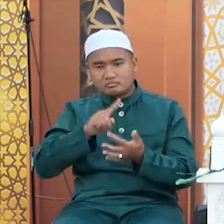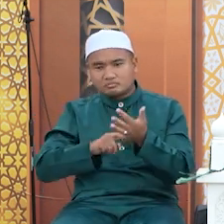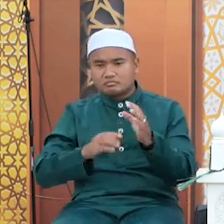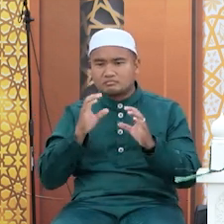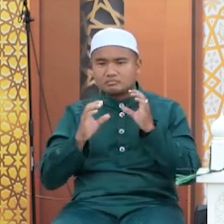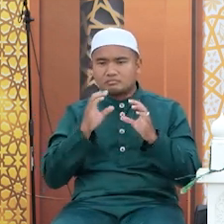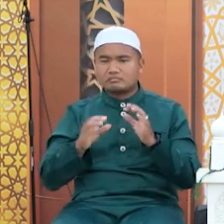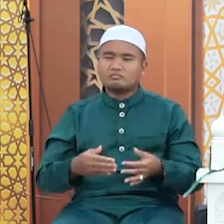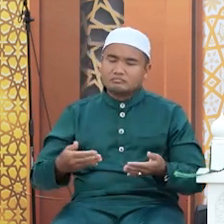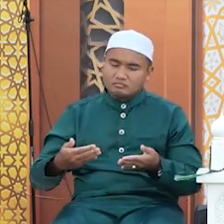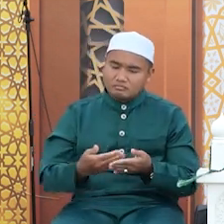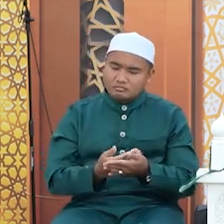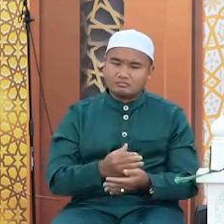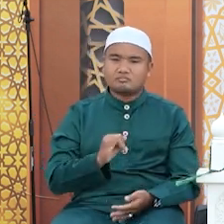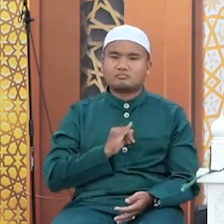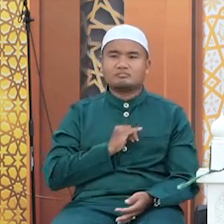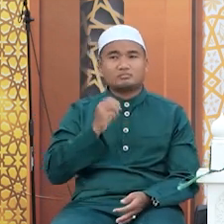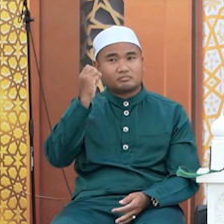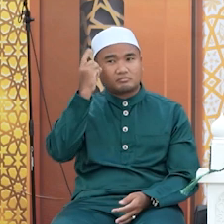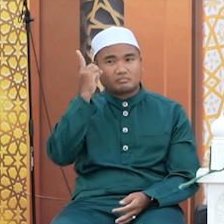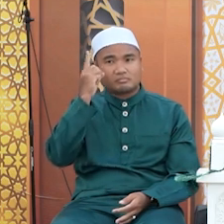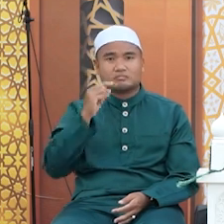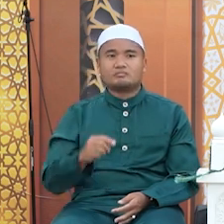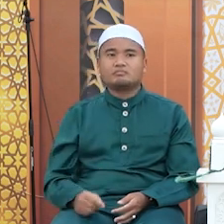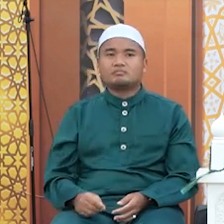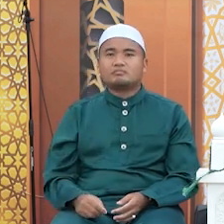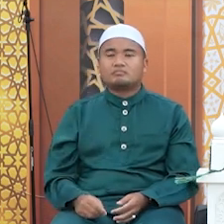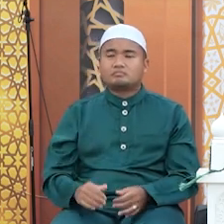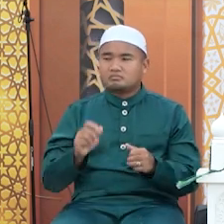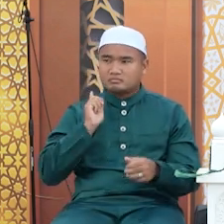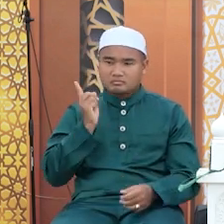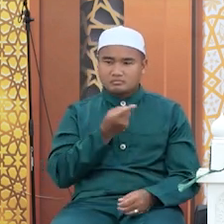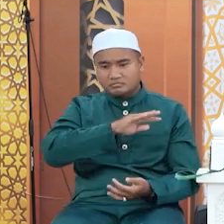barulah saya faham hebatnya nikmat boleh makan.